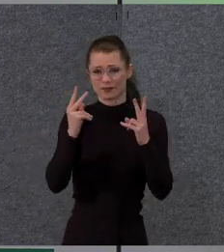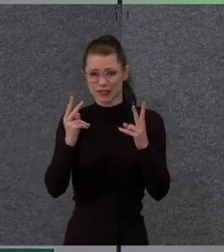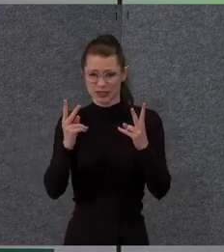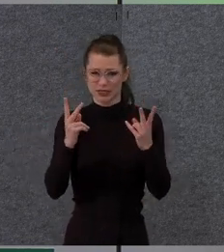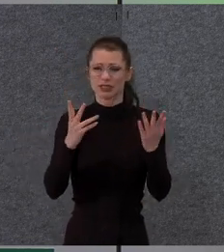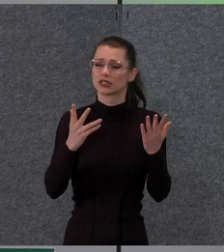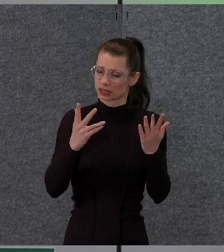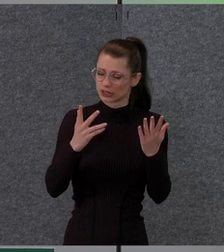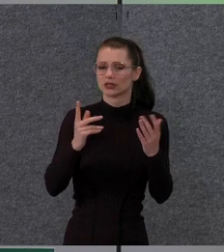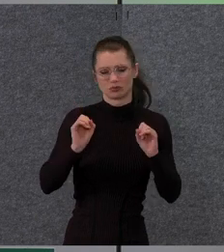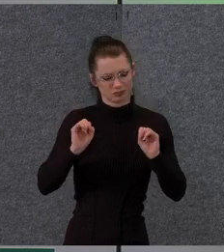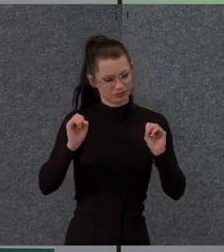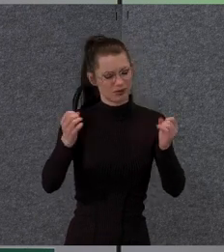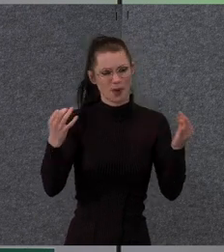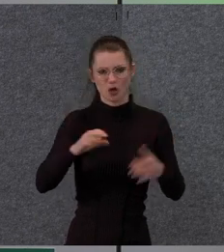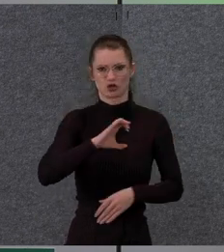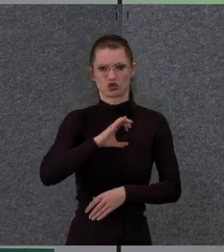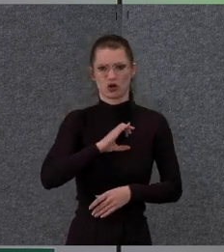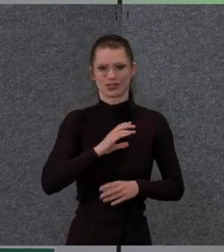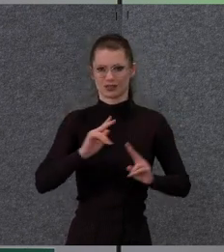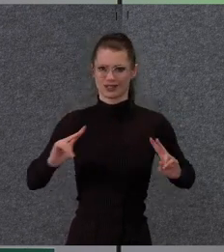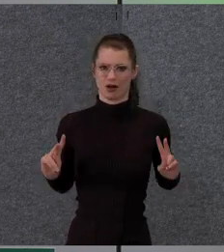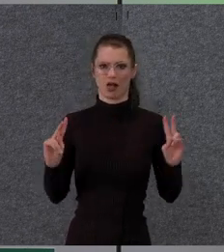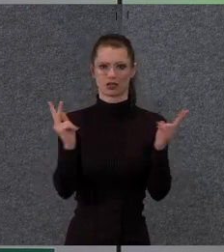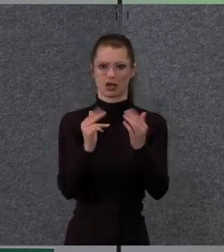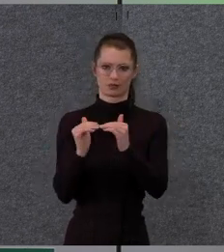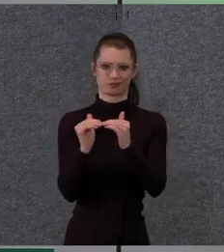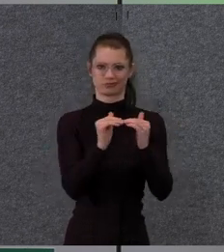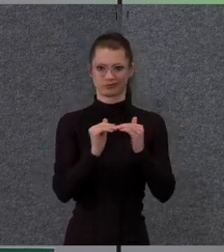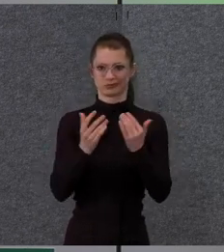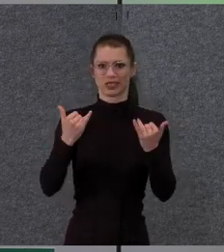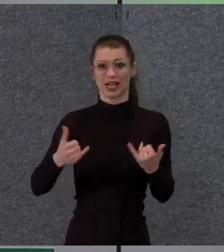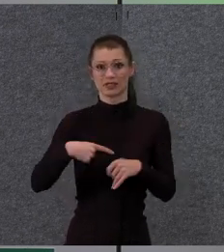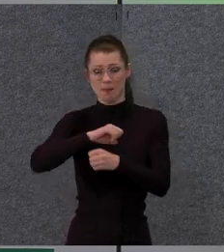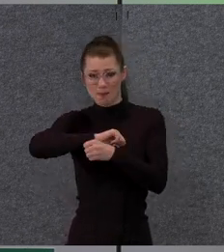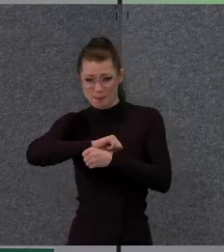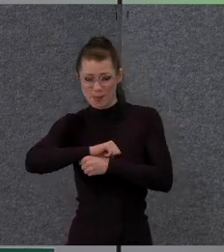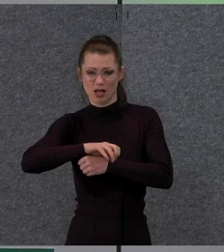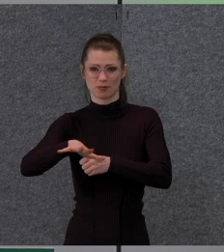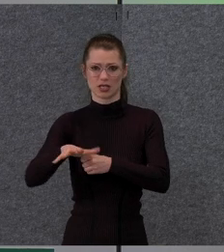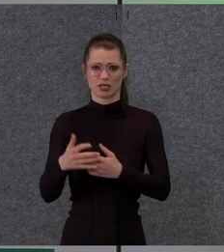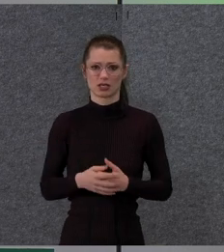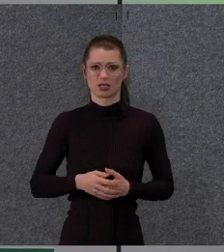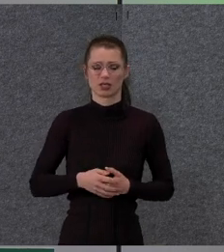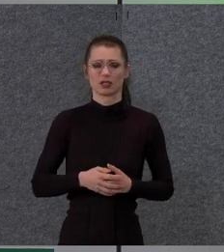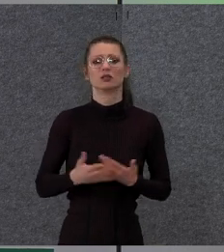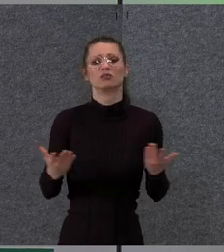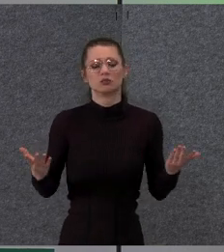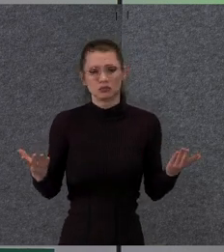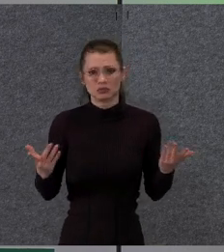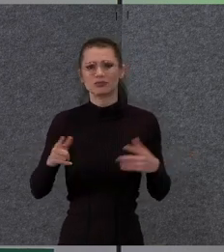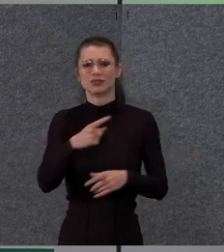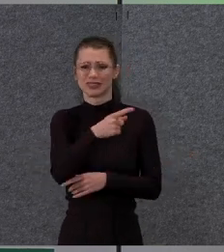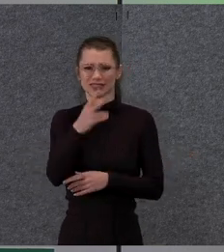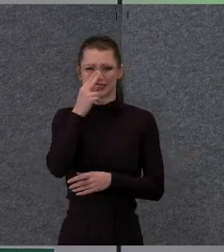mehr Chancengleichheit zu sorgen. Wir sehen jetzt gerade in der Pandemie, wie schwierig das Ganze ist